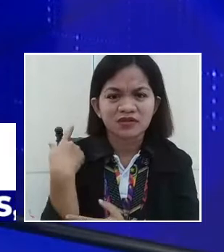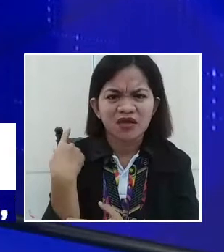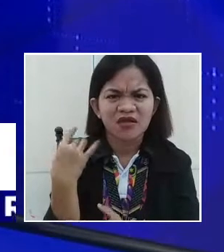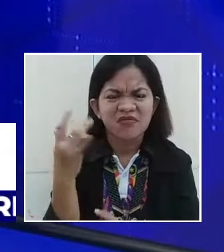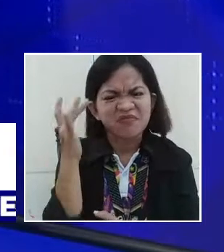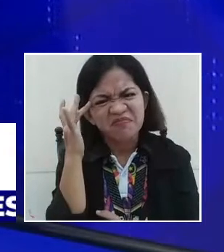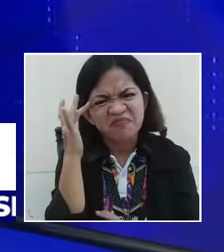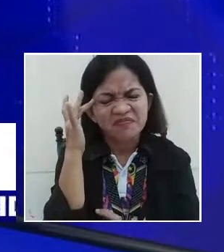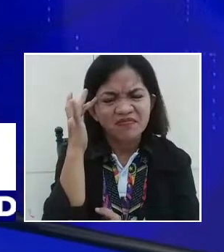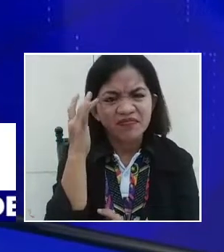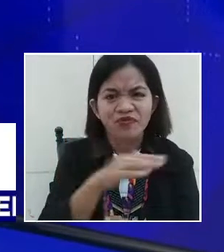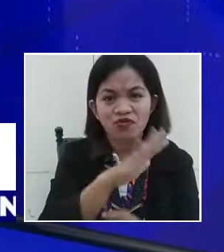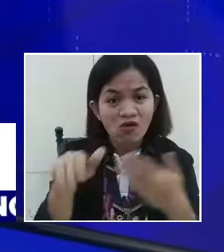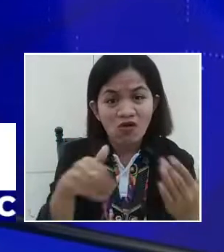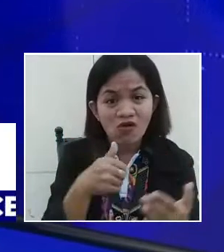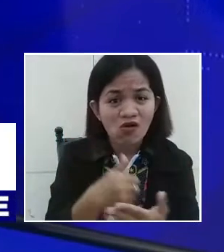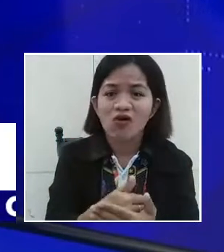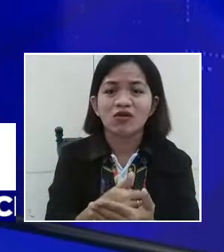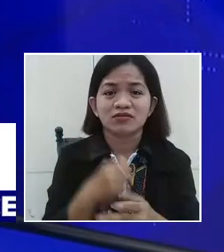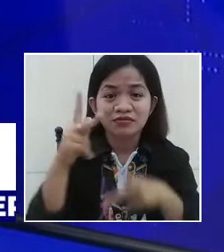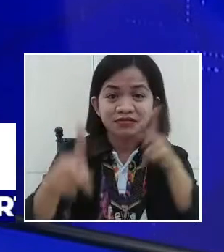publiko tungkol sa mga